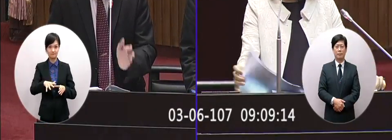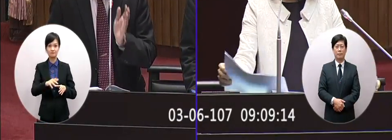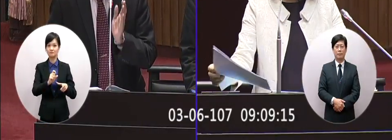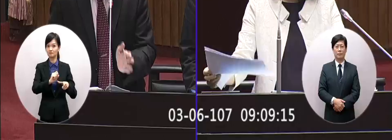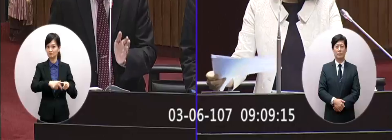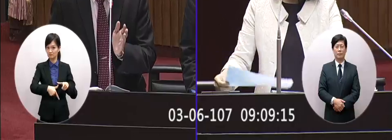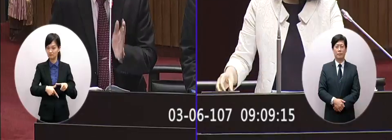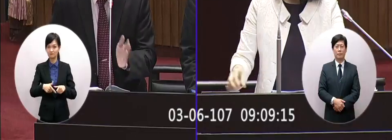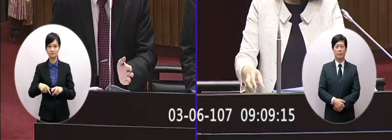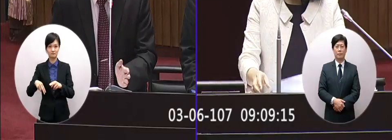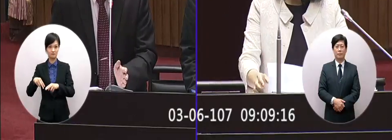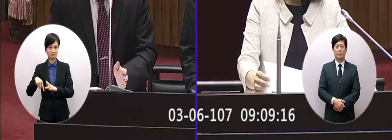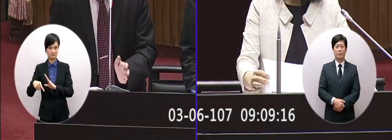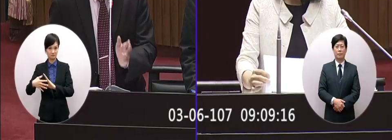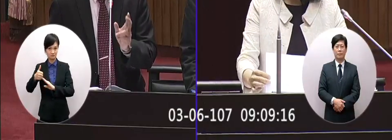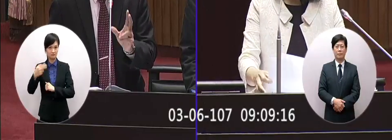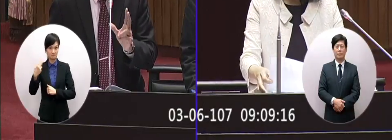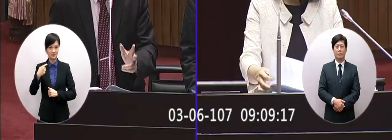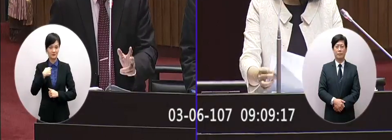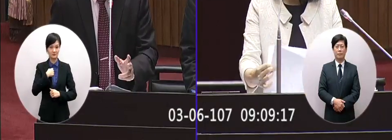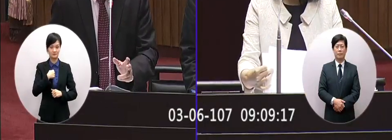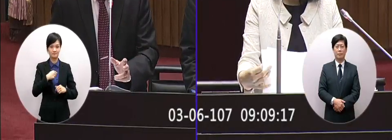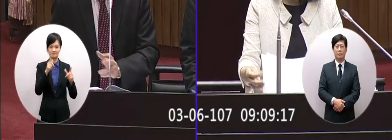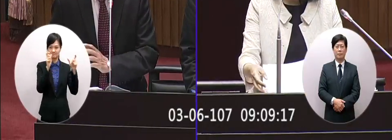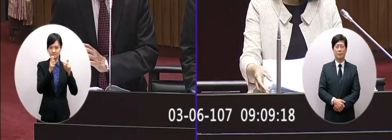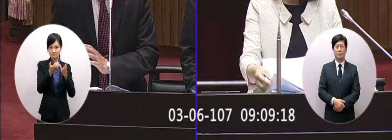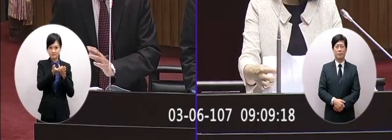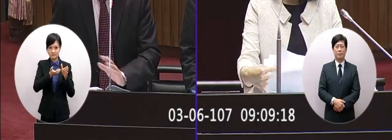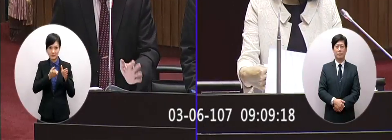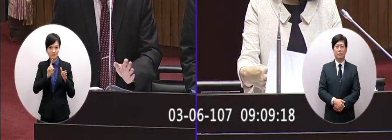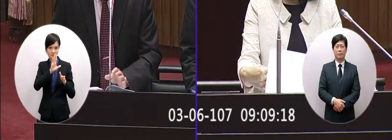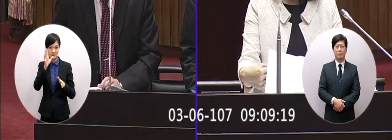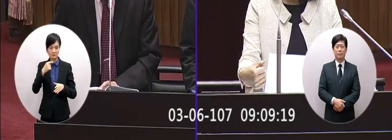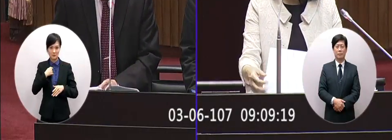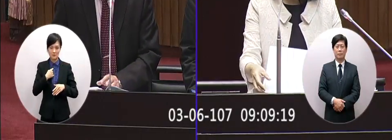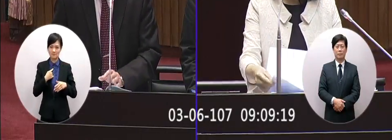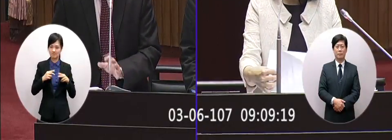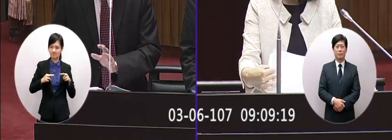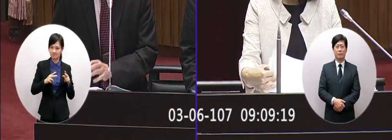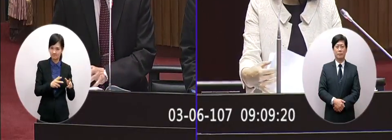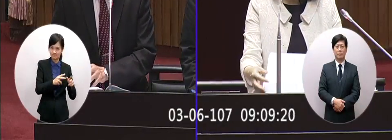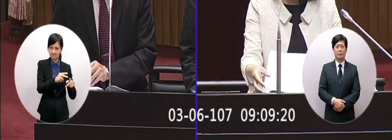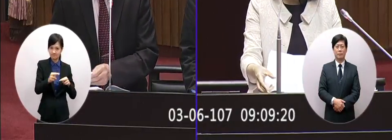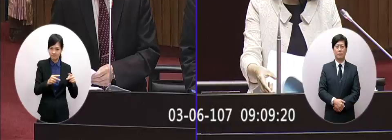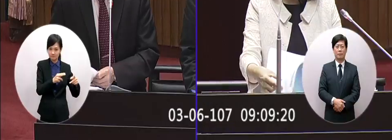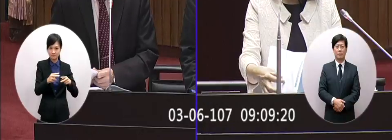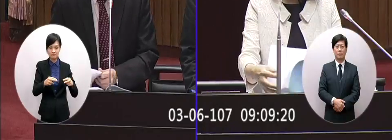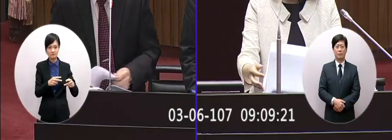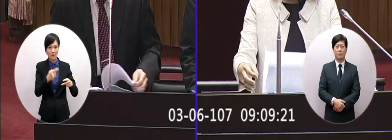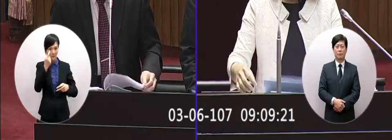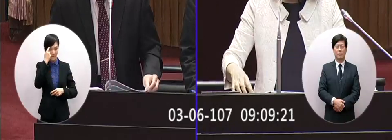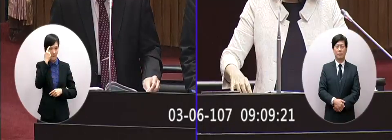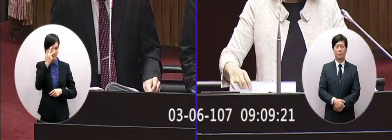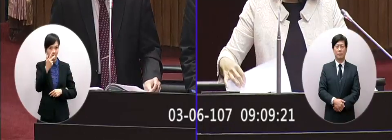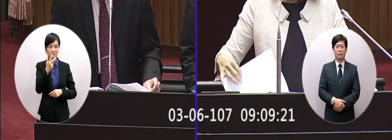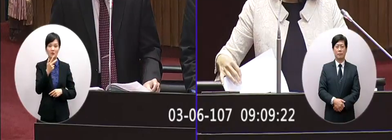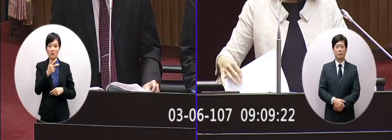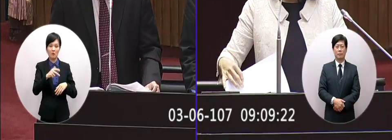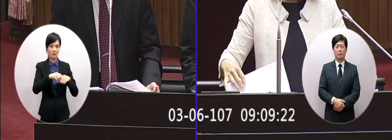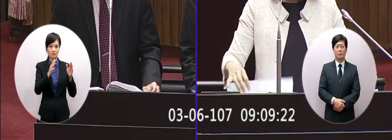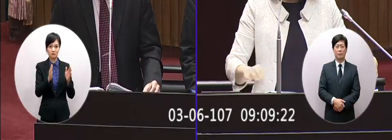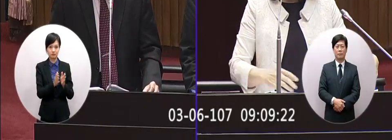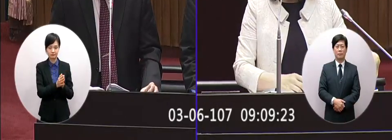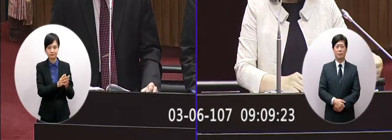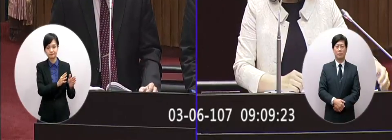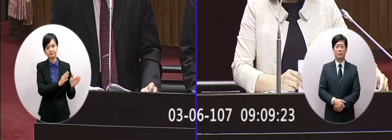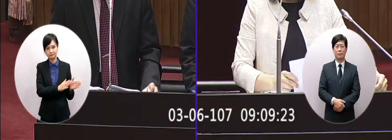院长的指示，过年前一天我们花了7天把所有的漏水的部分呢那个都把它已经做一个处